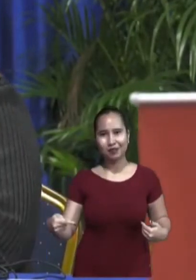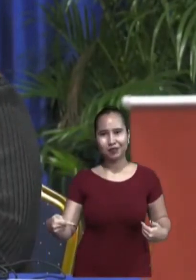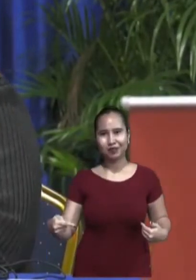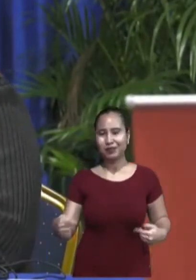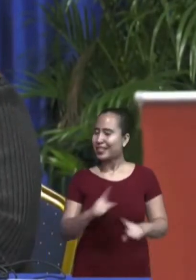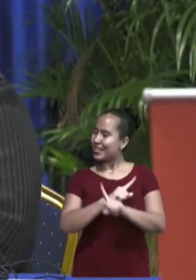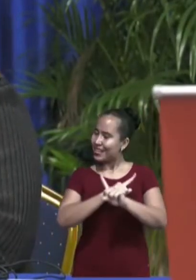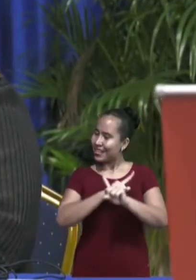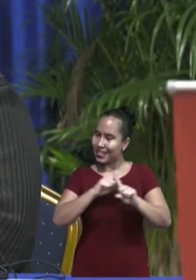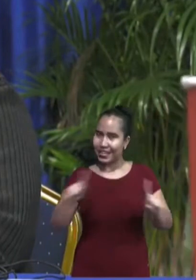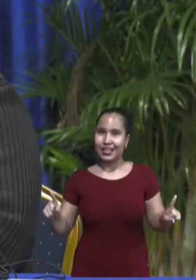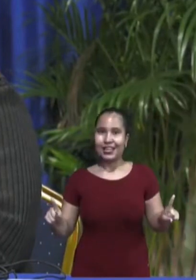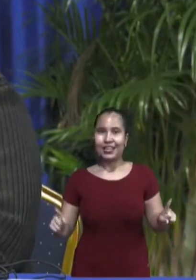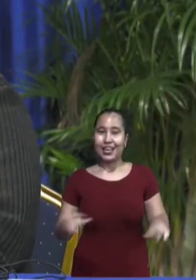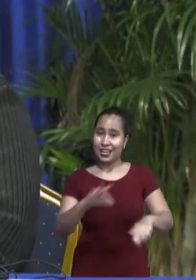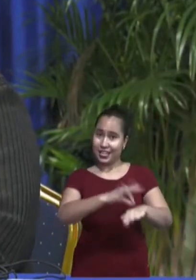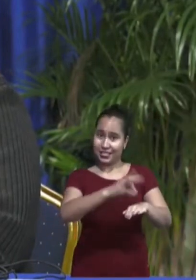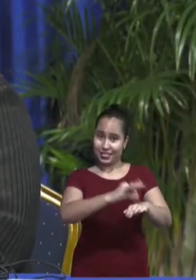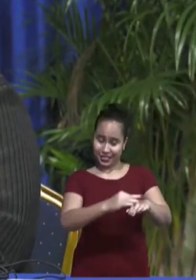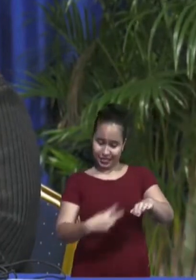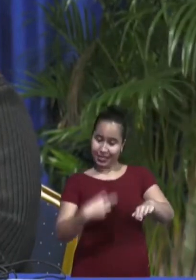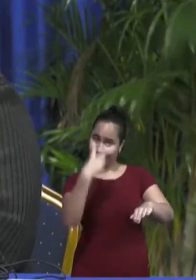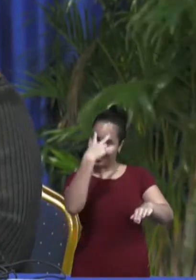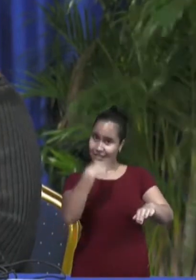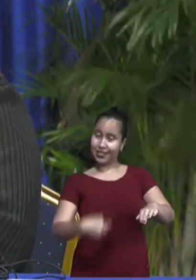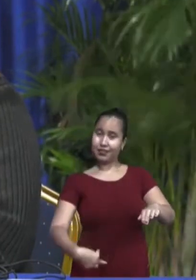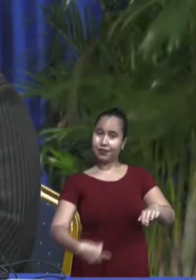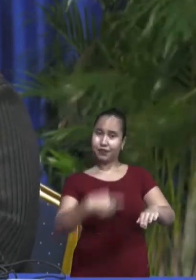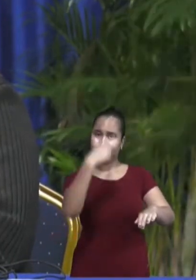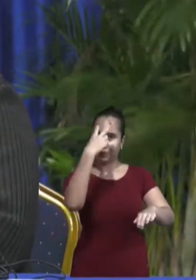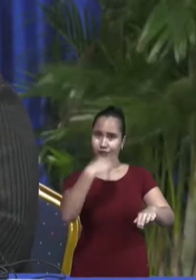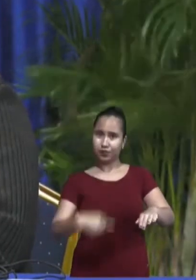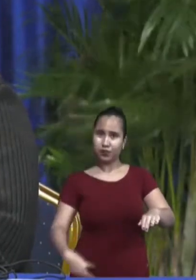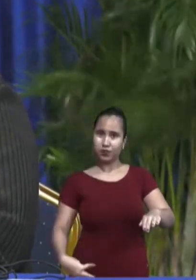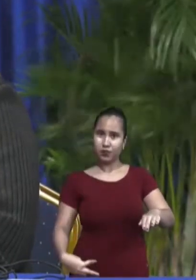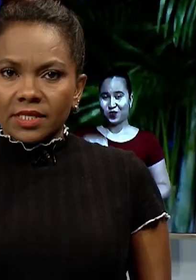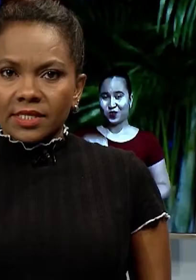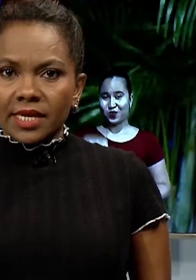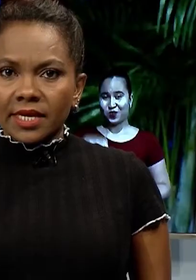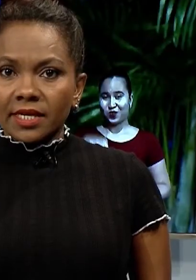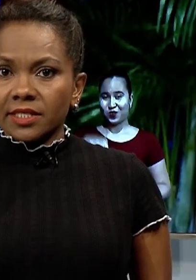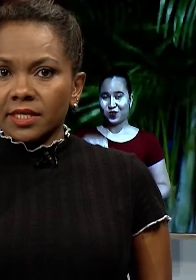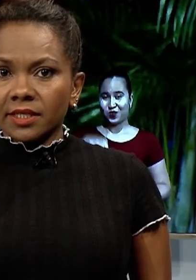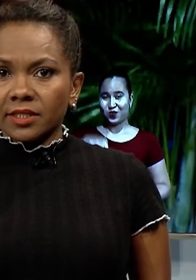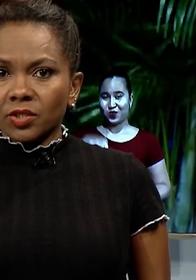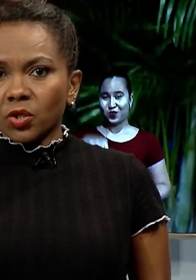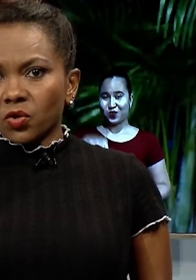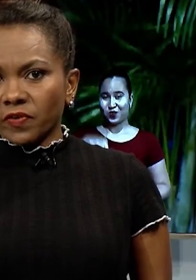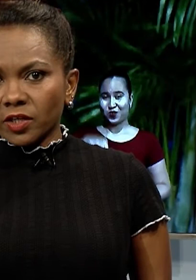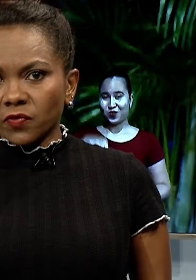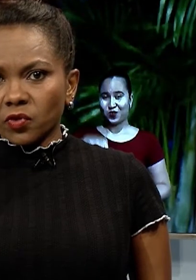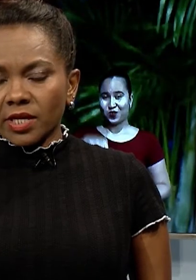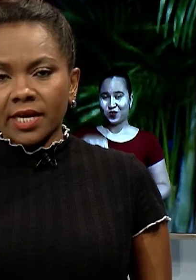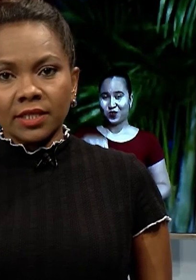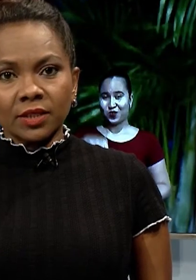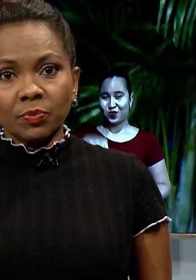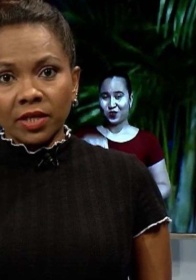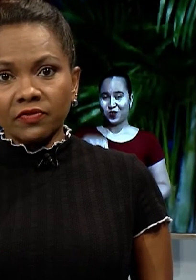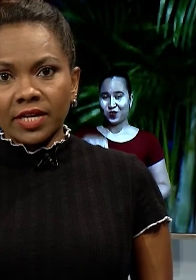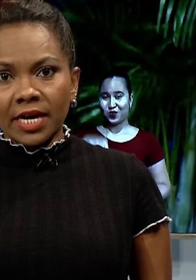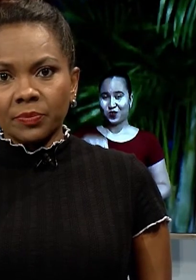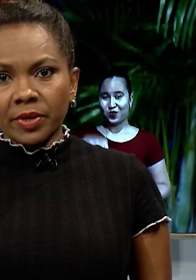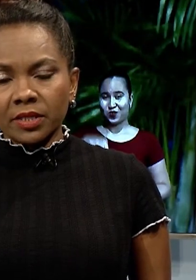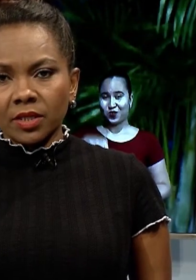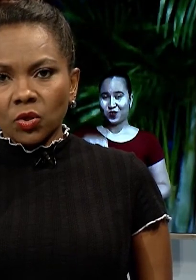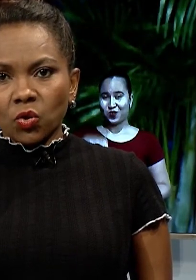geen ziekteverschijnselen vertonen, waardoor ze eventueel uit dit proces kunnen geraken. Slijngaard zegt dat er nog gewerkt wordt aan een